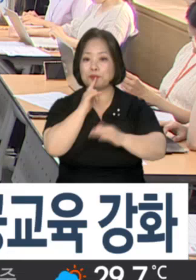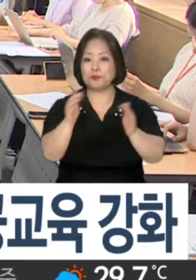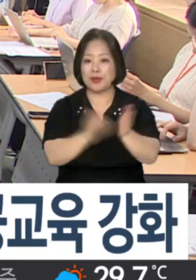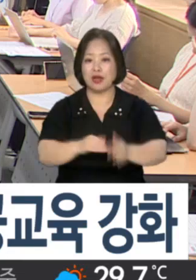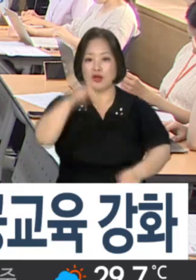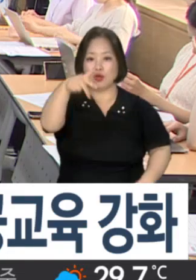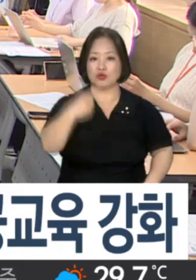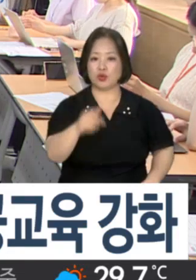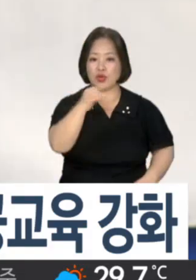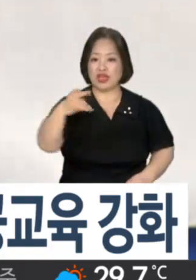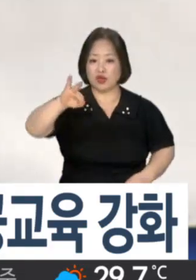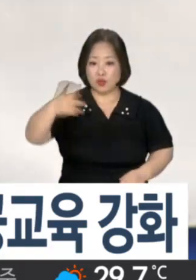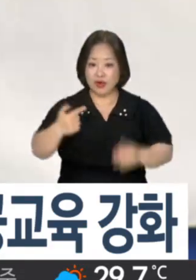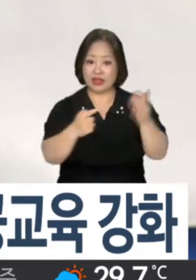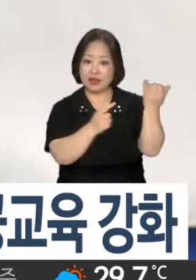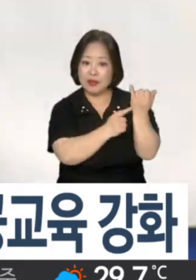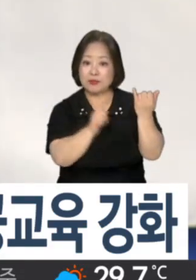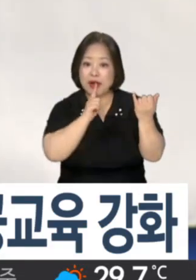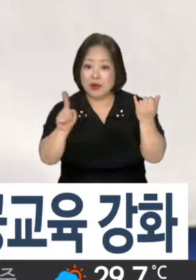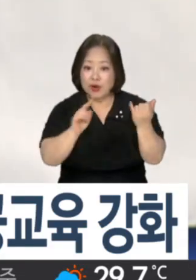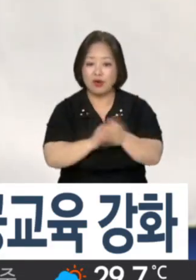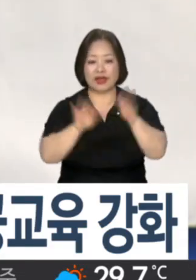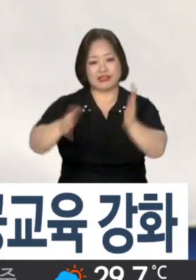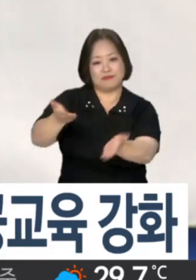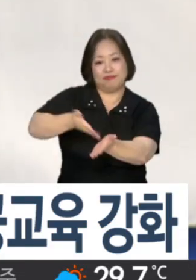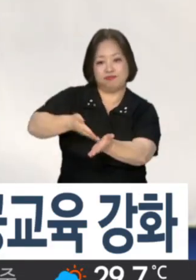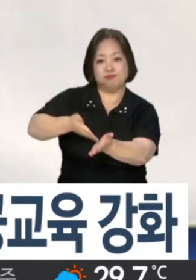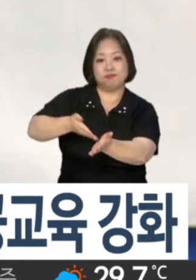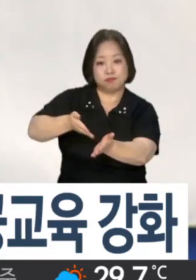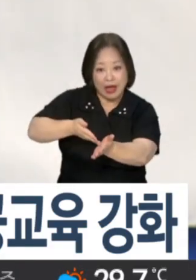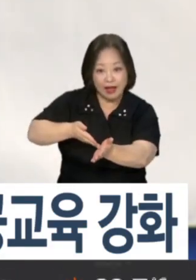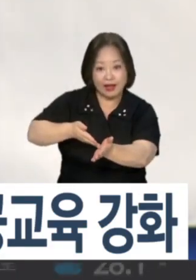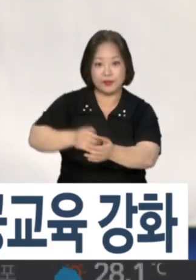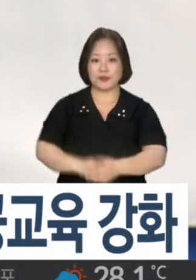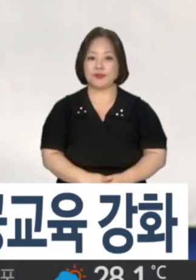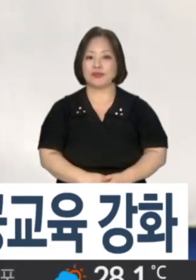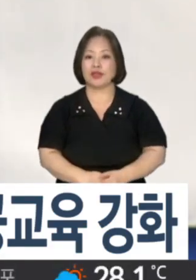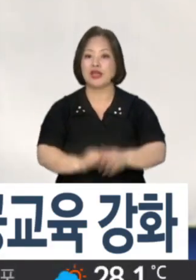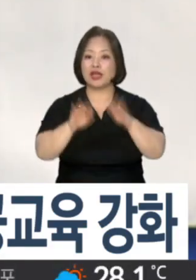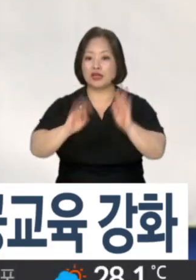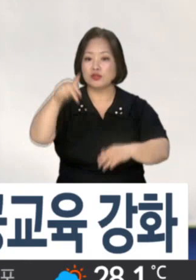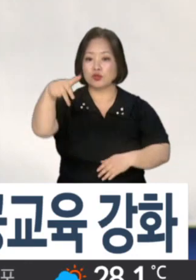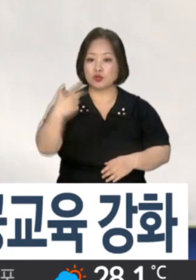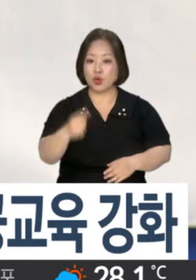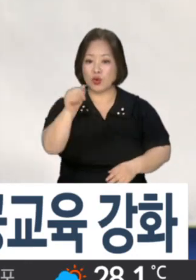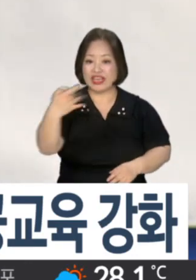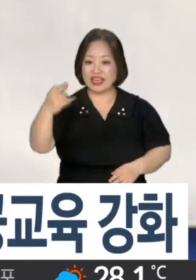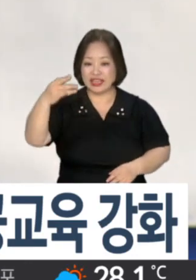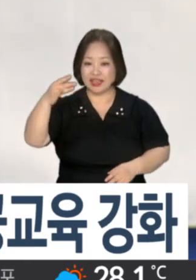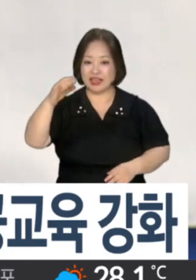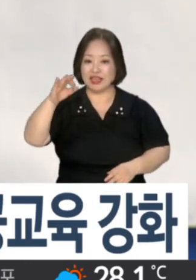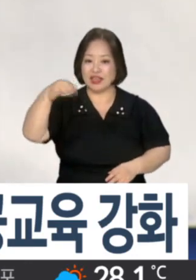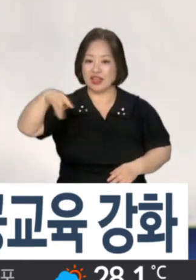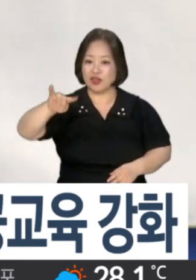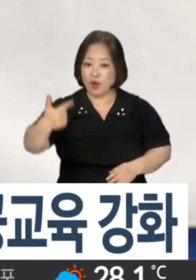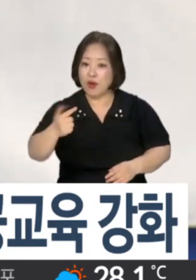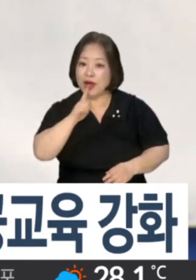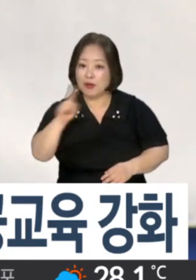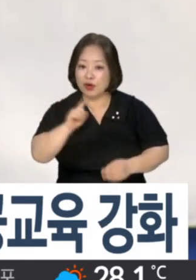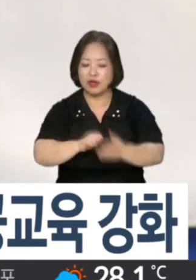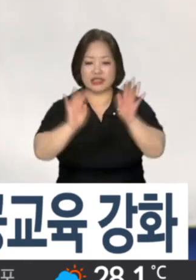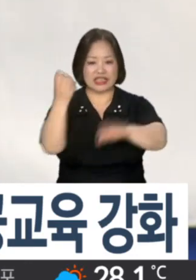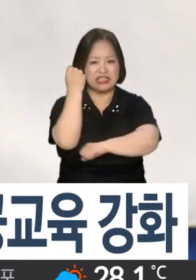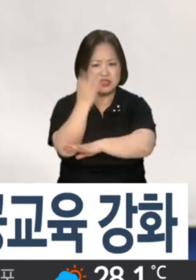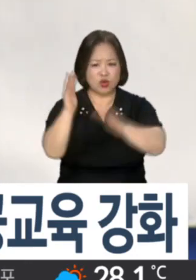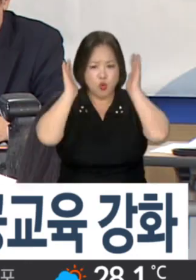서울시 교육감은 3기 취임 1주년을 맞아 기자회견을 열고 이같이 밝혔습니다 조교육감은 그간의 혁신교육이